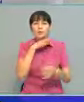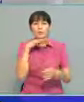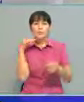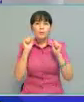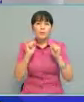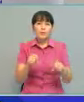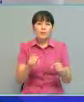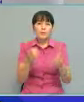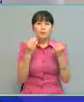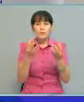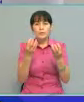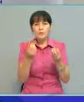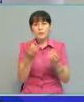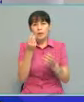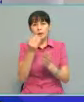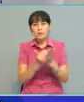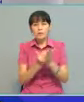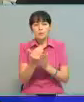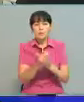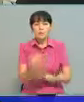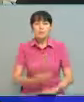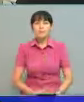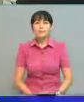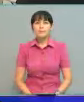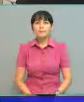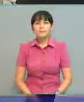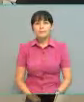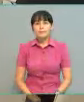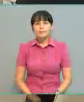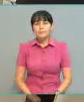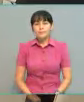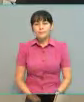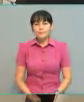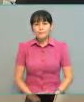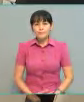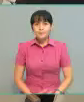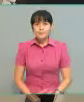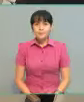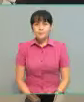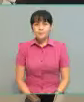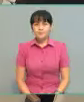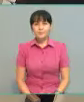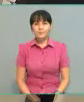мүмкін. Ол үшін қосымша қаржылар бөлінетін болады. Гүлнар Асқарқызы, Мұрат Адинаев, Олжас Байтуов, жаңалықтар.